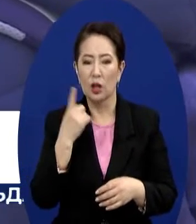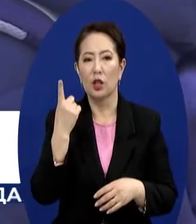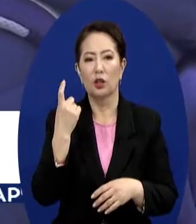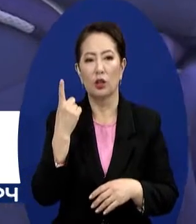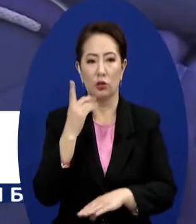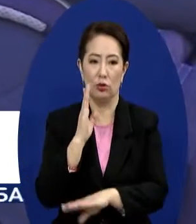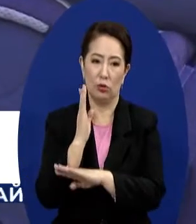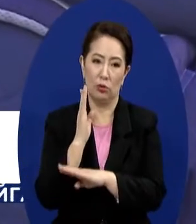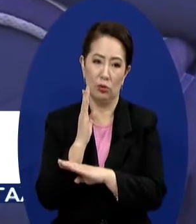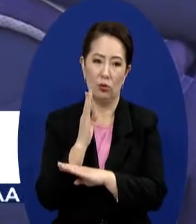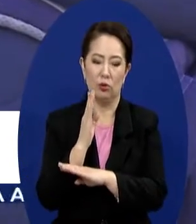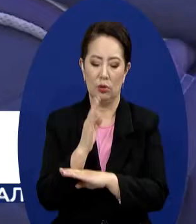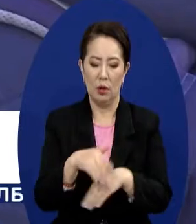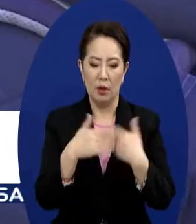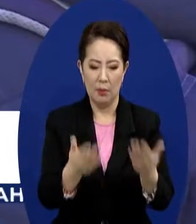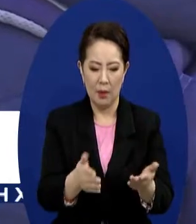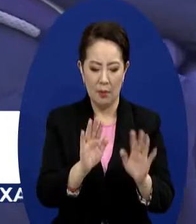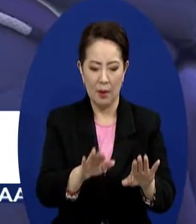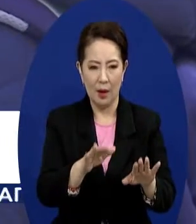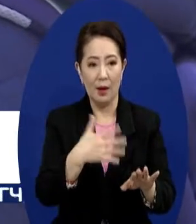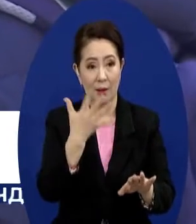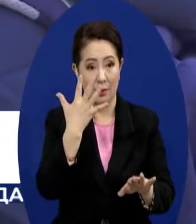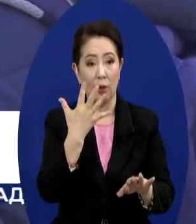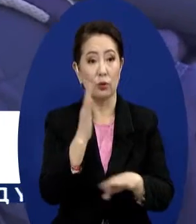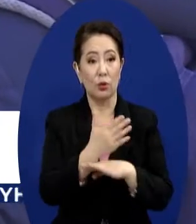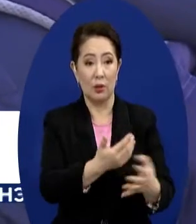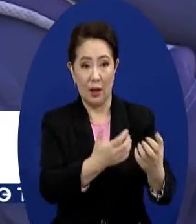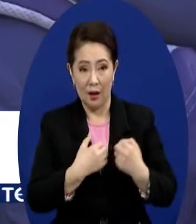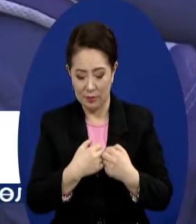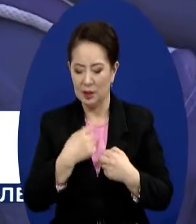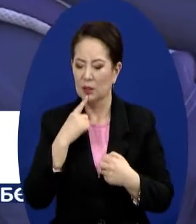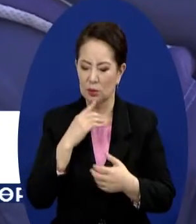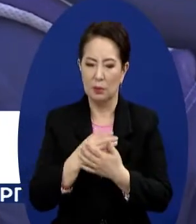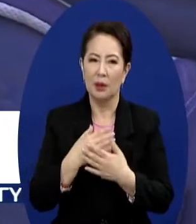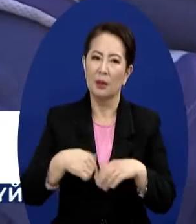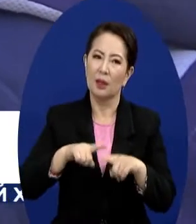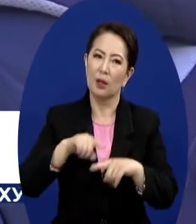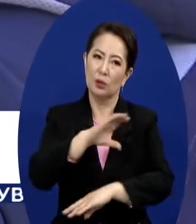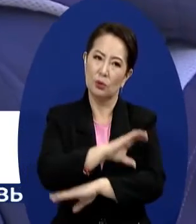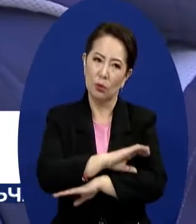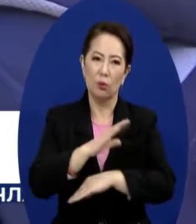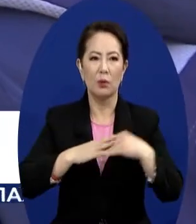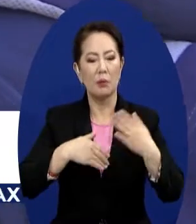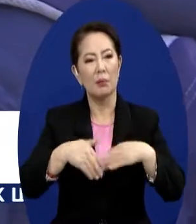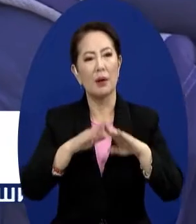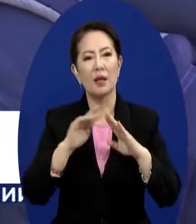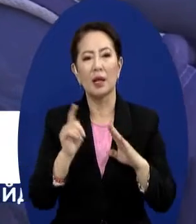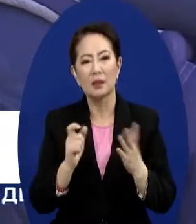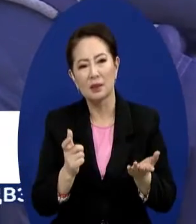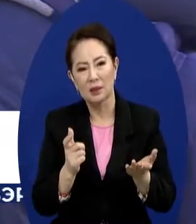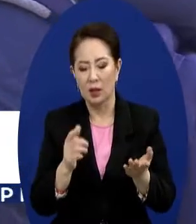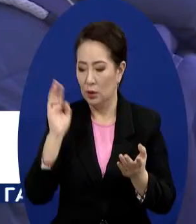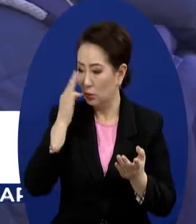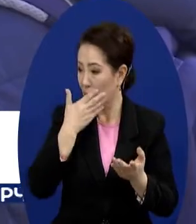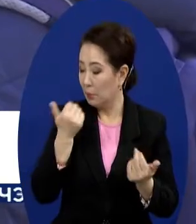өдөр нь авчаал тэгээд 5-р өдөр нь авч байгаа. Тэгээд тэр нь маш өндөрлөө. Одоо дахиад сургууль баригдана гэхлээр тэр нь бас